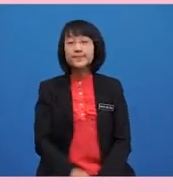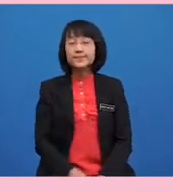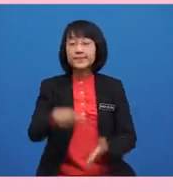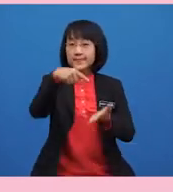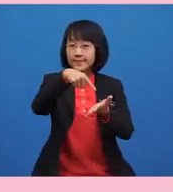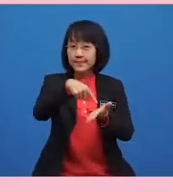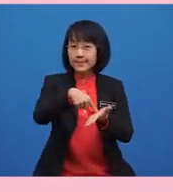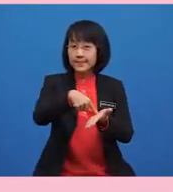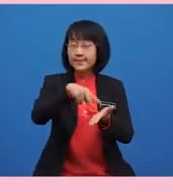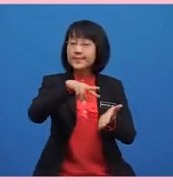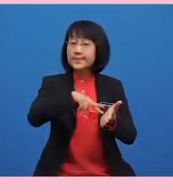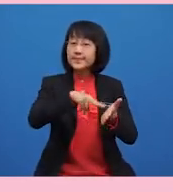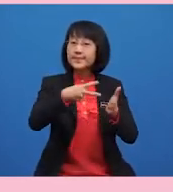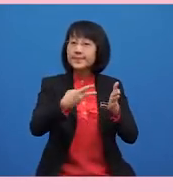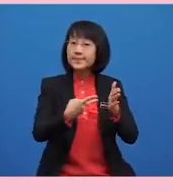Ini bermakna